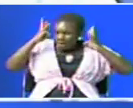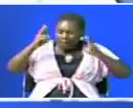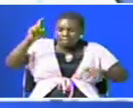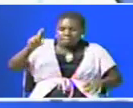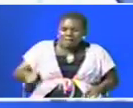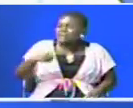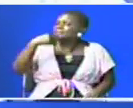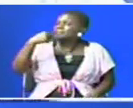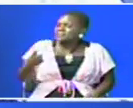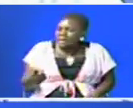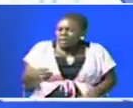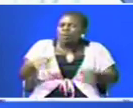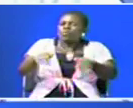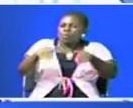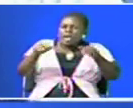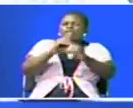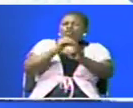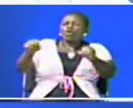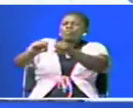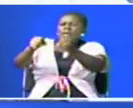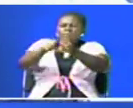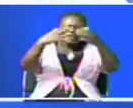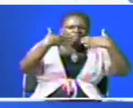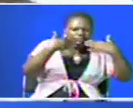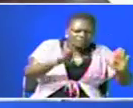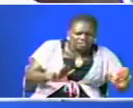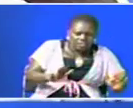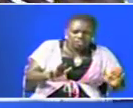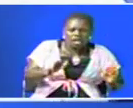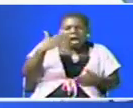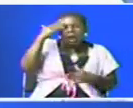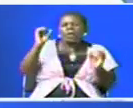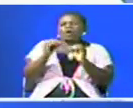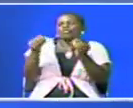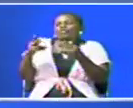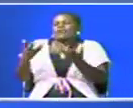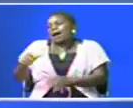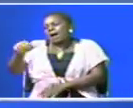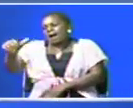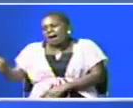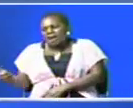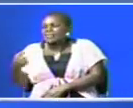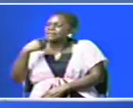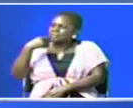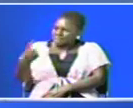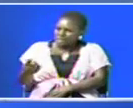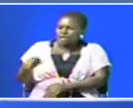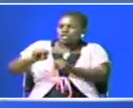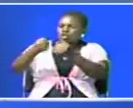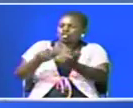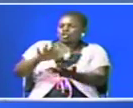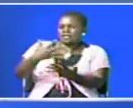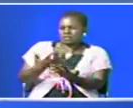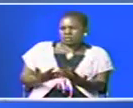utamke. Usingoje mambo yameharibika, sasa hatujui tutashika wapi. Lakini wengine wanatamka kwenye mitandao pale,